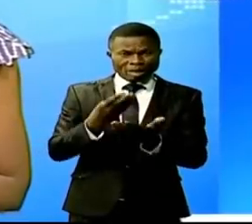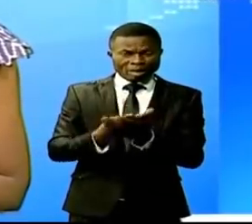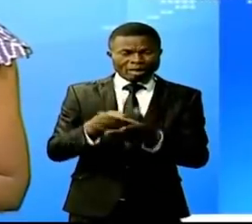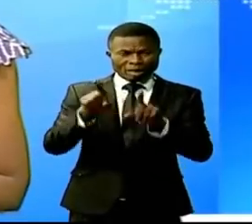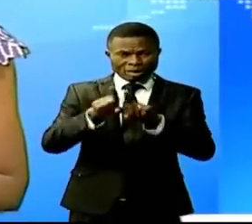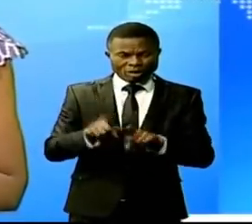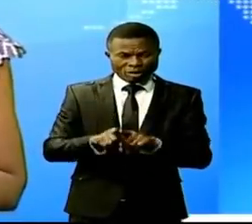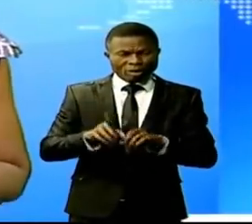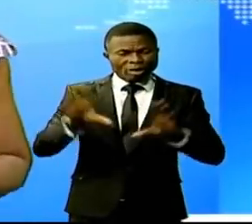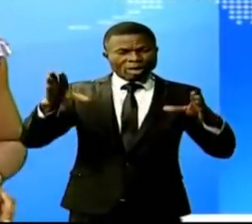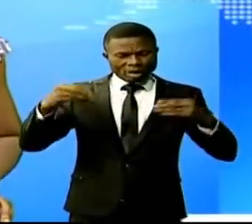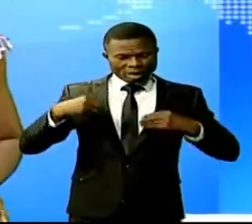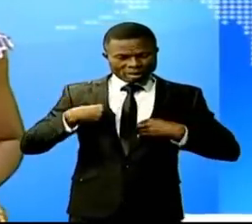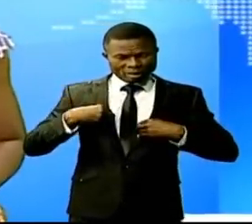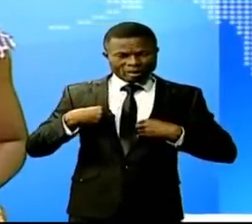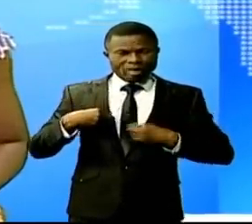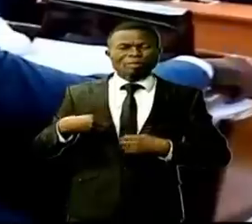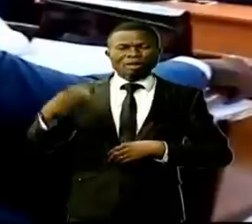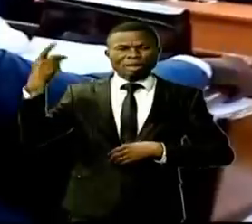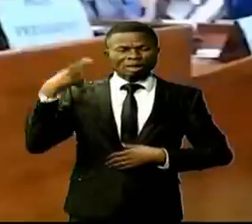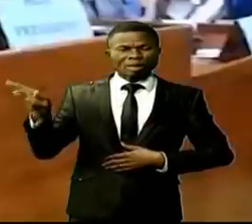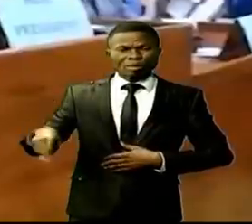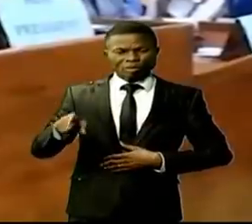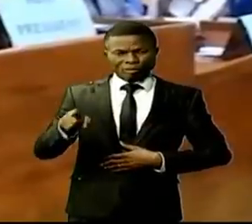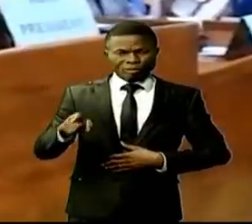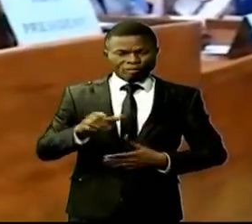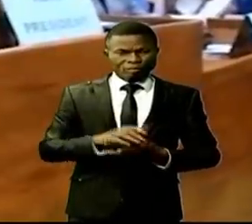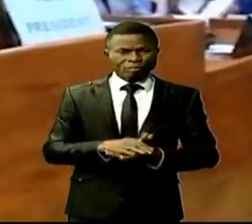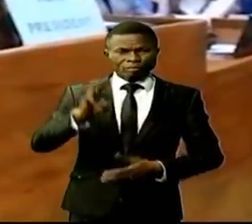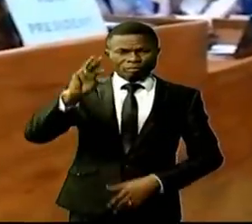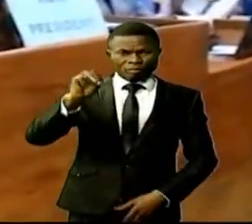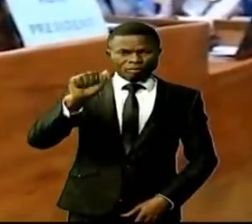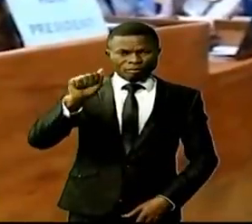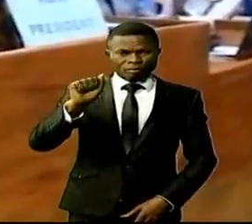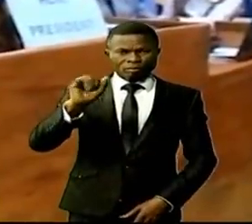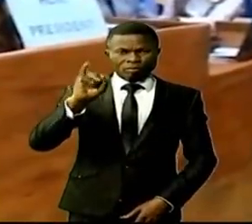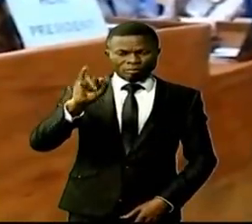jugé recevable. Du Maïndombé pour l'exercice